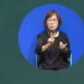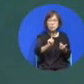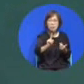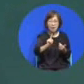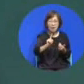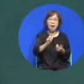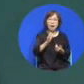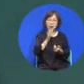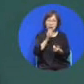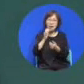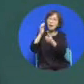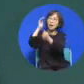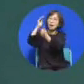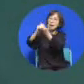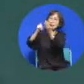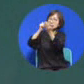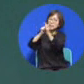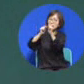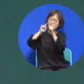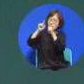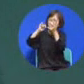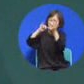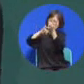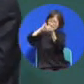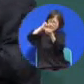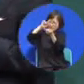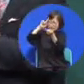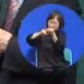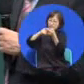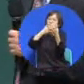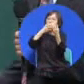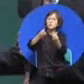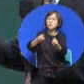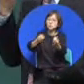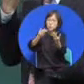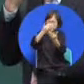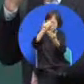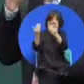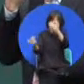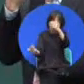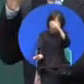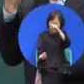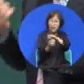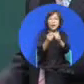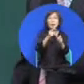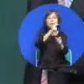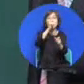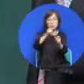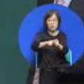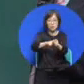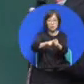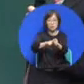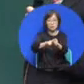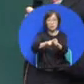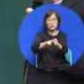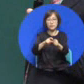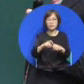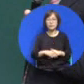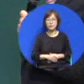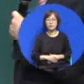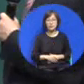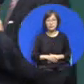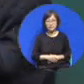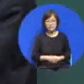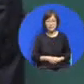이루기 위함이었습니다. And the reason why God allowed Abraham to become separated from Lot is in order to receive covenantal